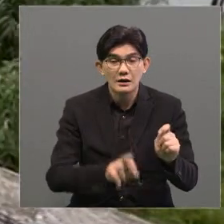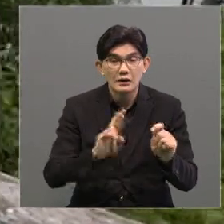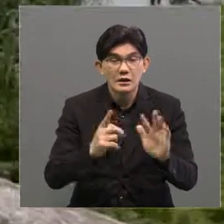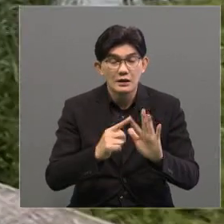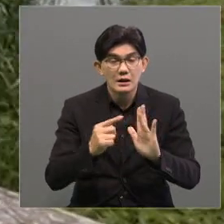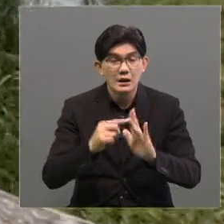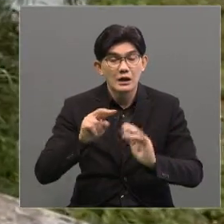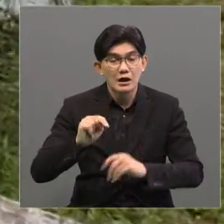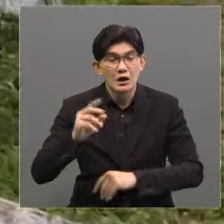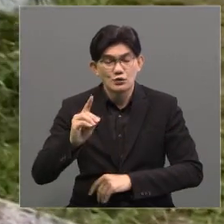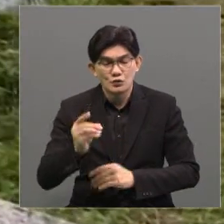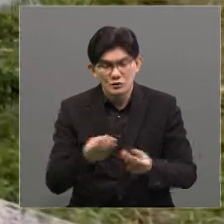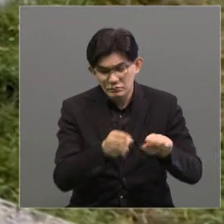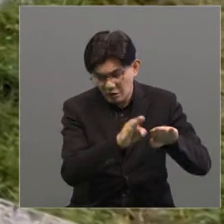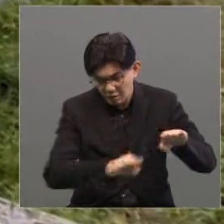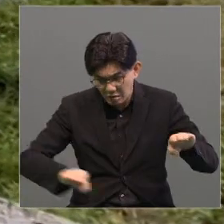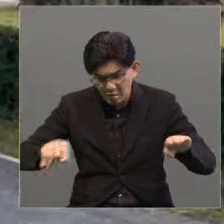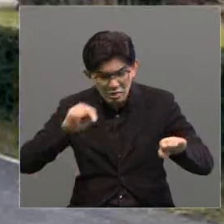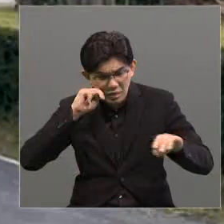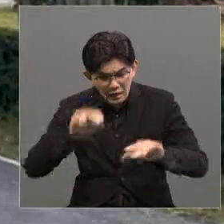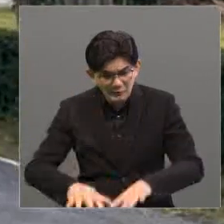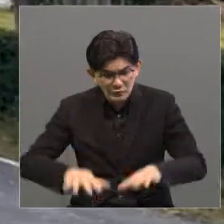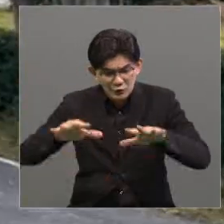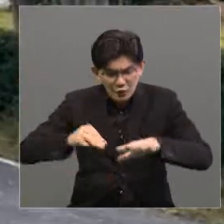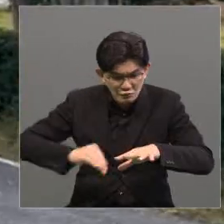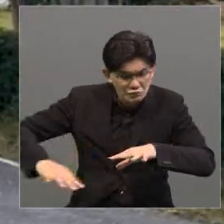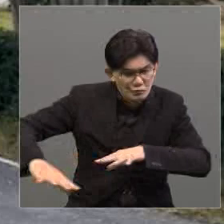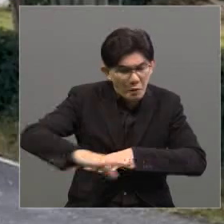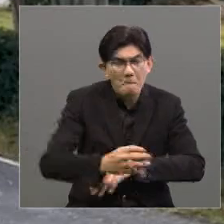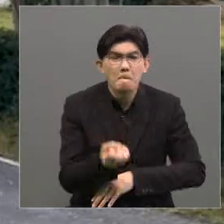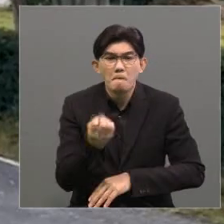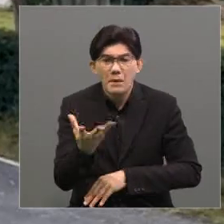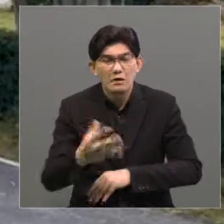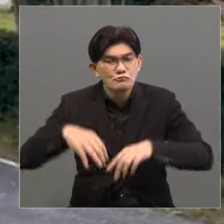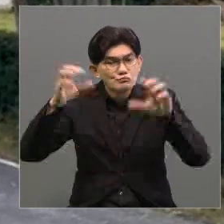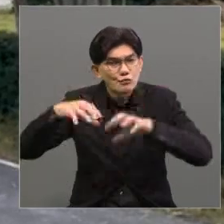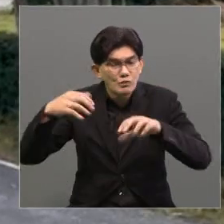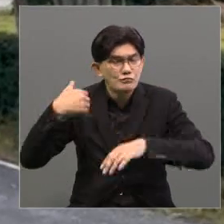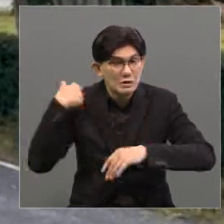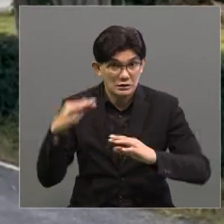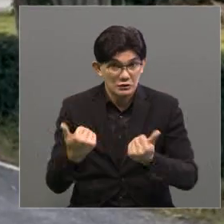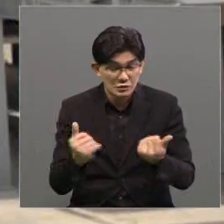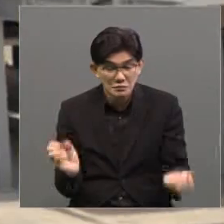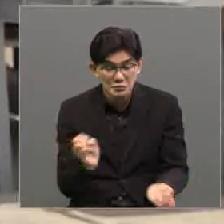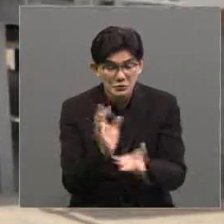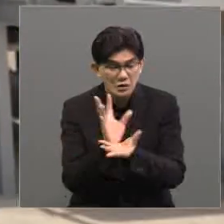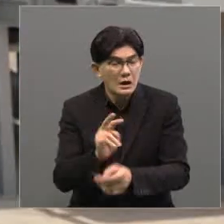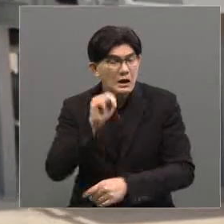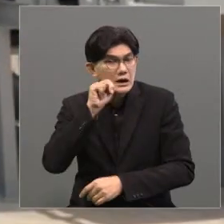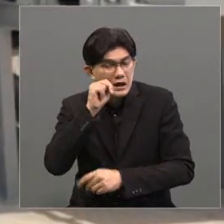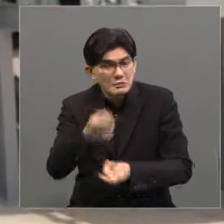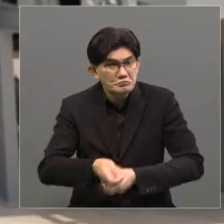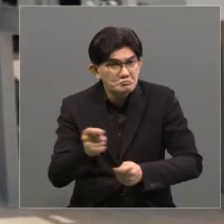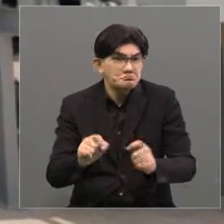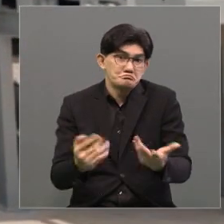มีลักษณะเป็นพื้นที่ลุ่มต่ำนะทำให้มีน้ำท่วมขังเป็นบริเวณกว้างในช่วงหน้าฝนอีกทั้งยังประสบปัญหาขาดแคลนน้ำเพื่อการเ